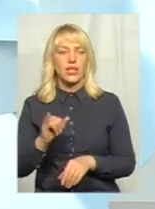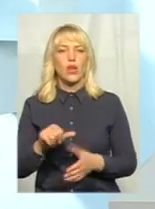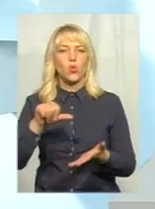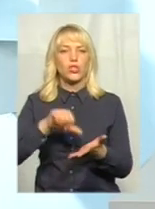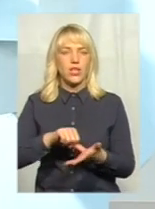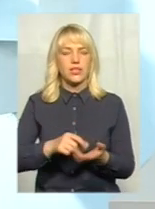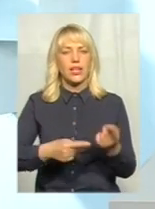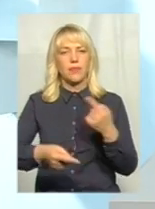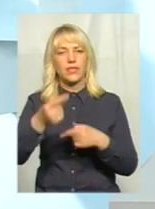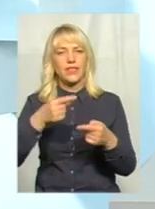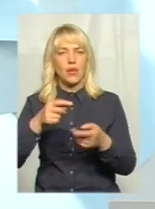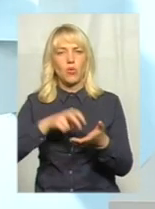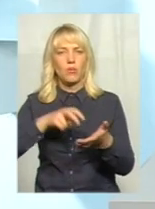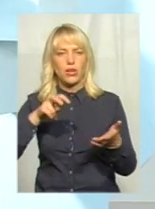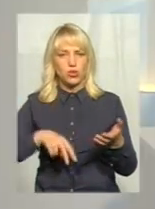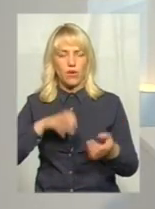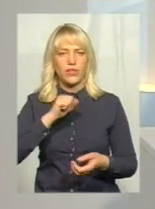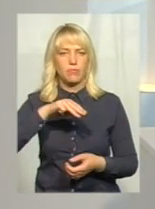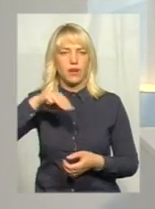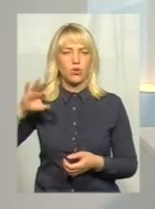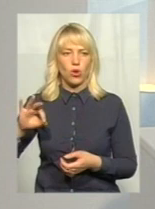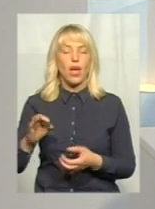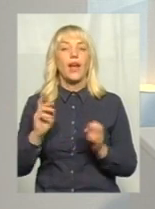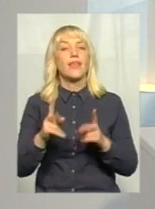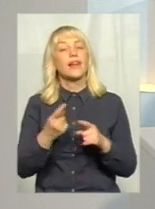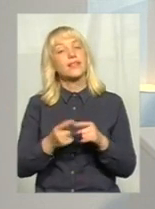демобілізованим, да, антитерористичної операції. А як з